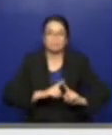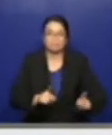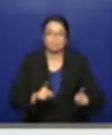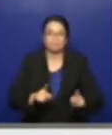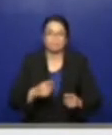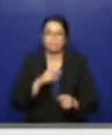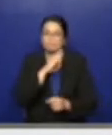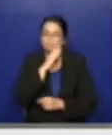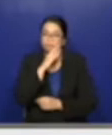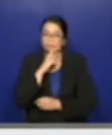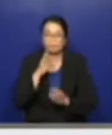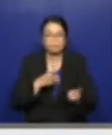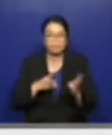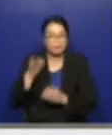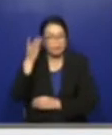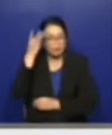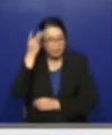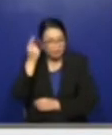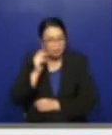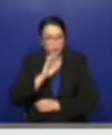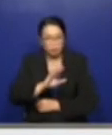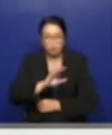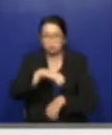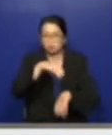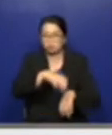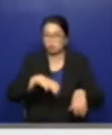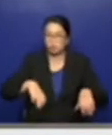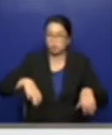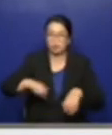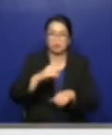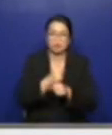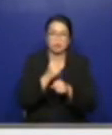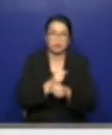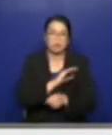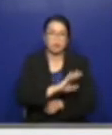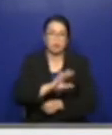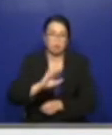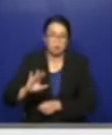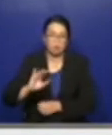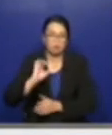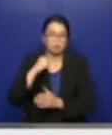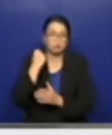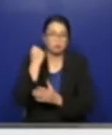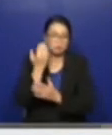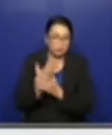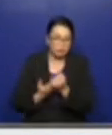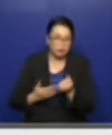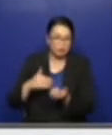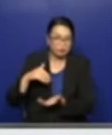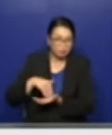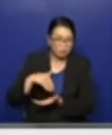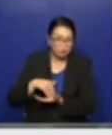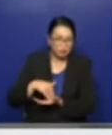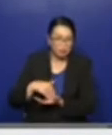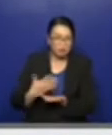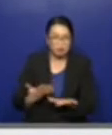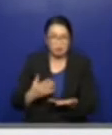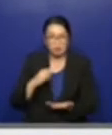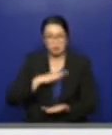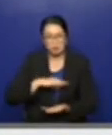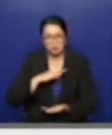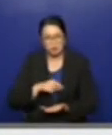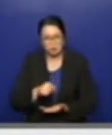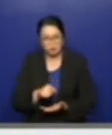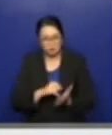าวิธีคิดของหน่วยงานของท่านเนี่ยคือสภาพัฒน์เนี่ยเป็นแบบไหนแล้วจังหวัด